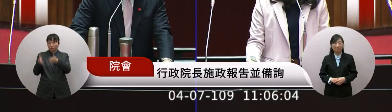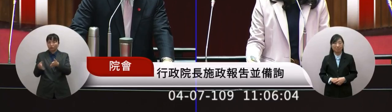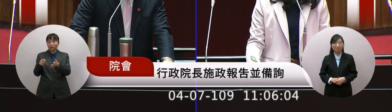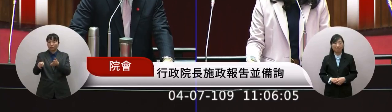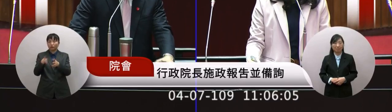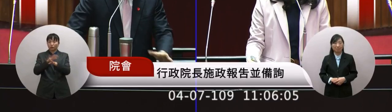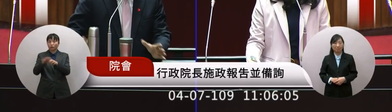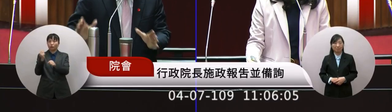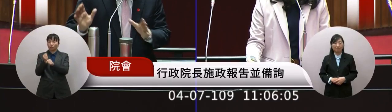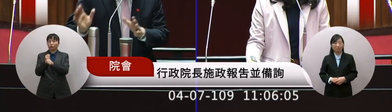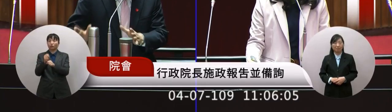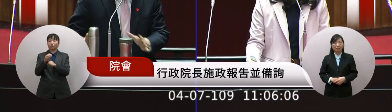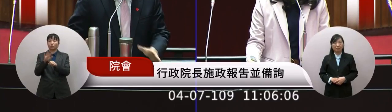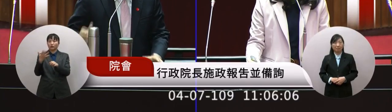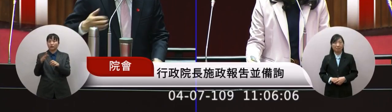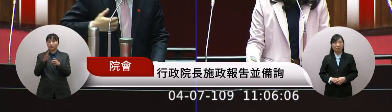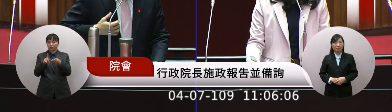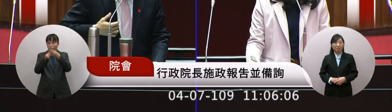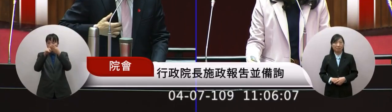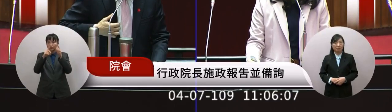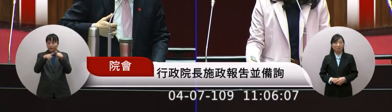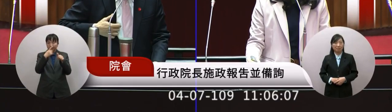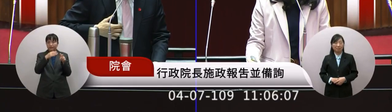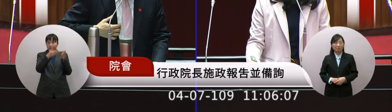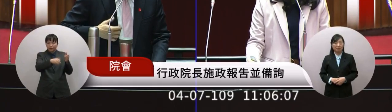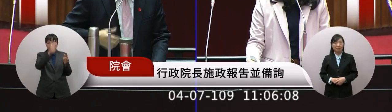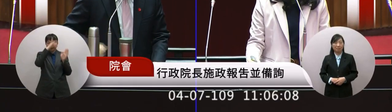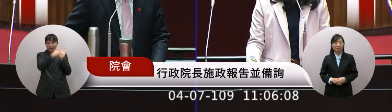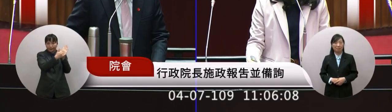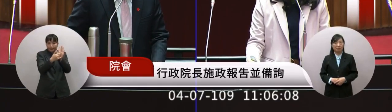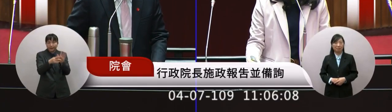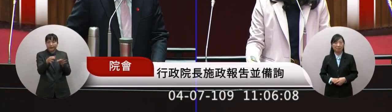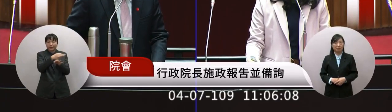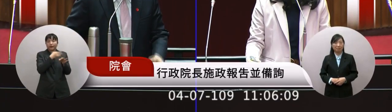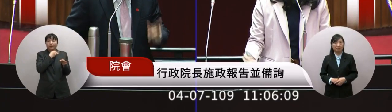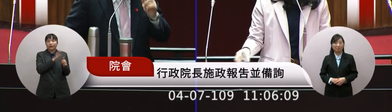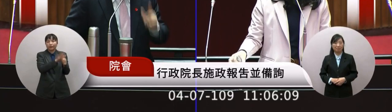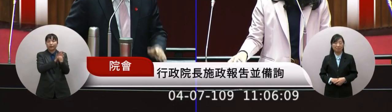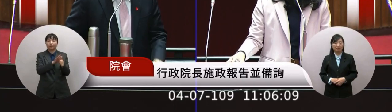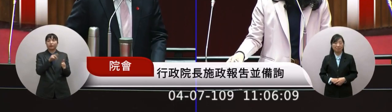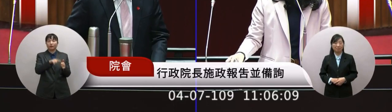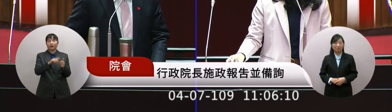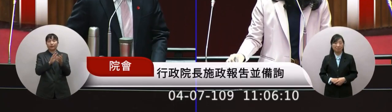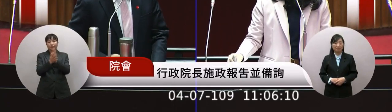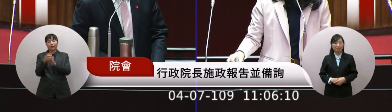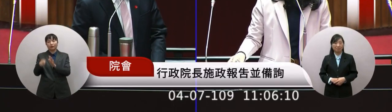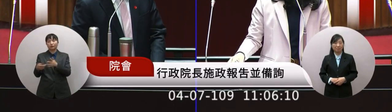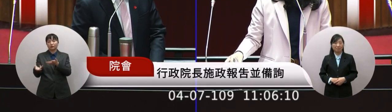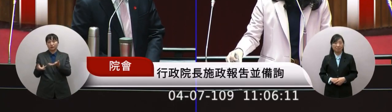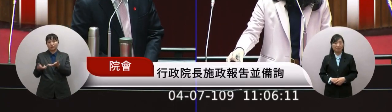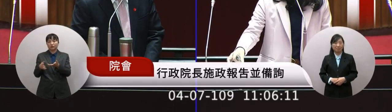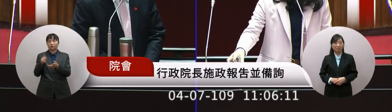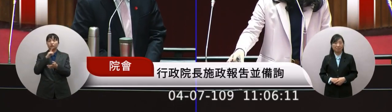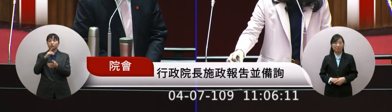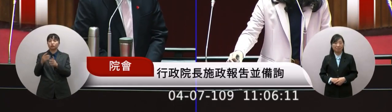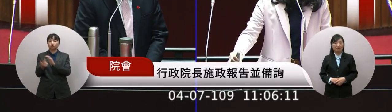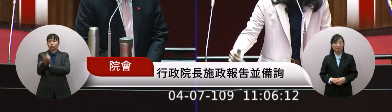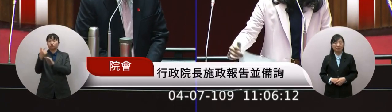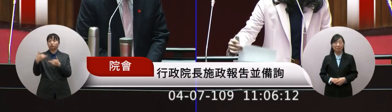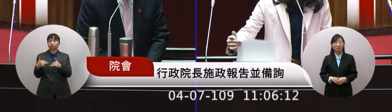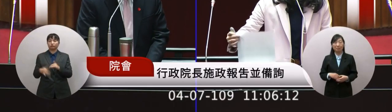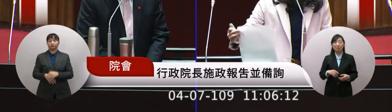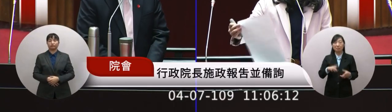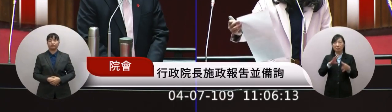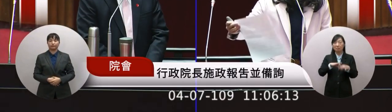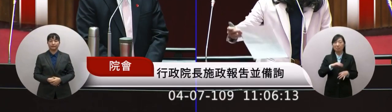做，只是现在集中力量在防疫跟纾困的方面，所以有点这一方面还没有那么快。 对，因